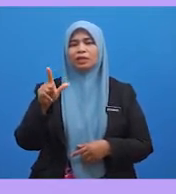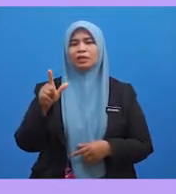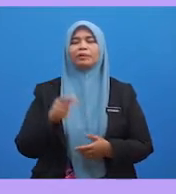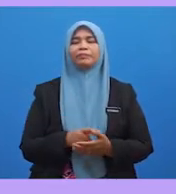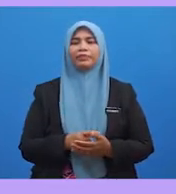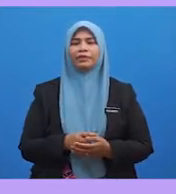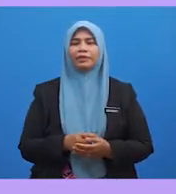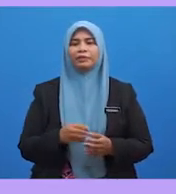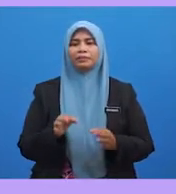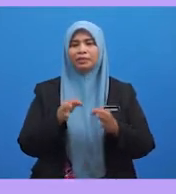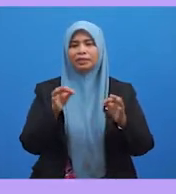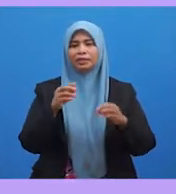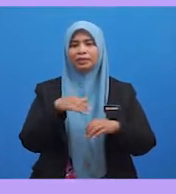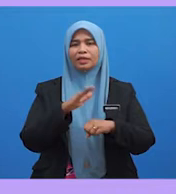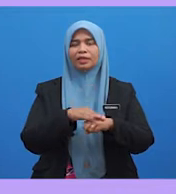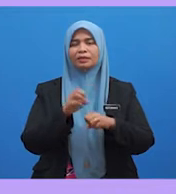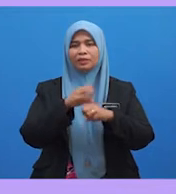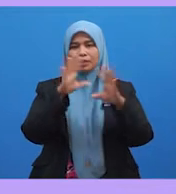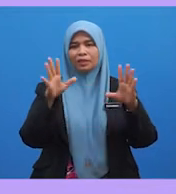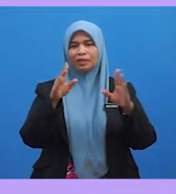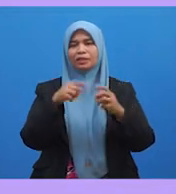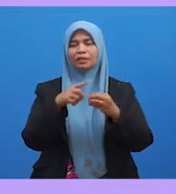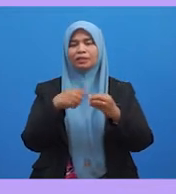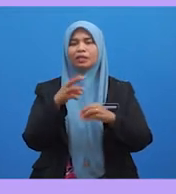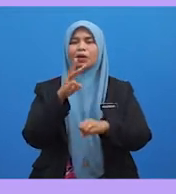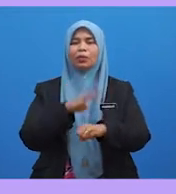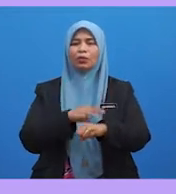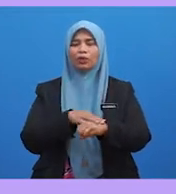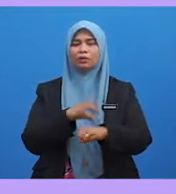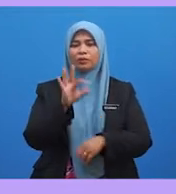Pernyataan di atas menerangkan tentang waktu.